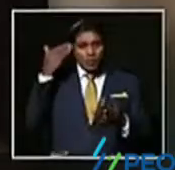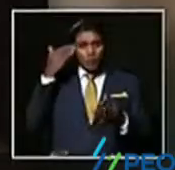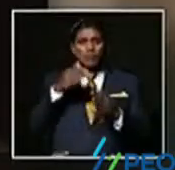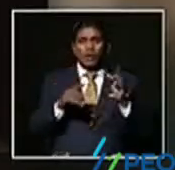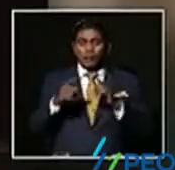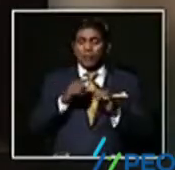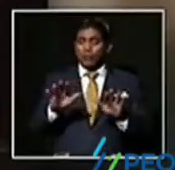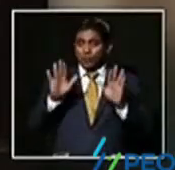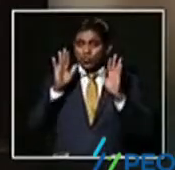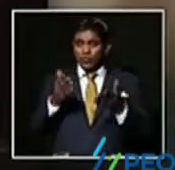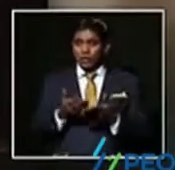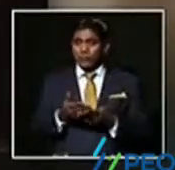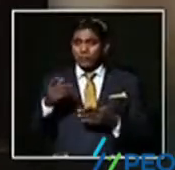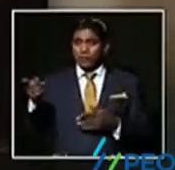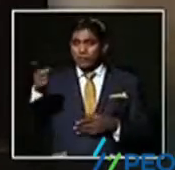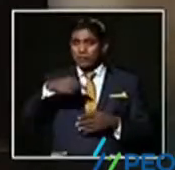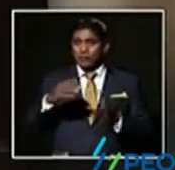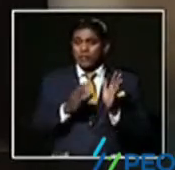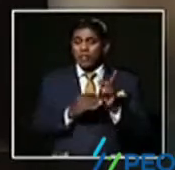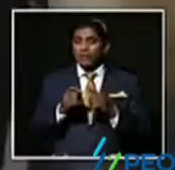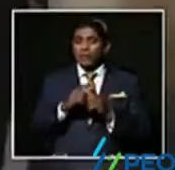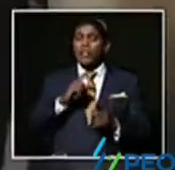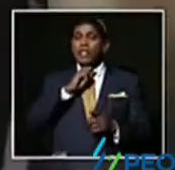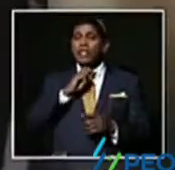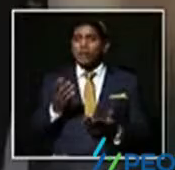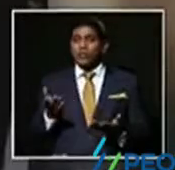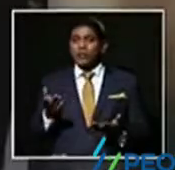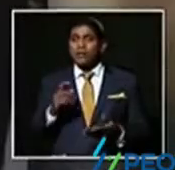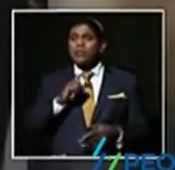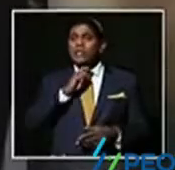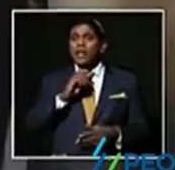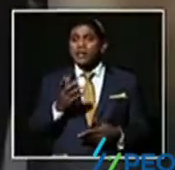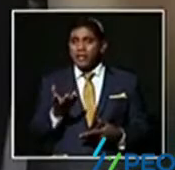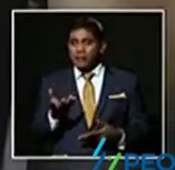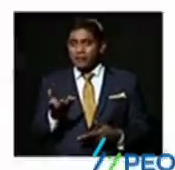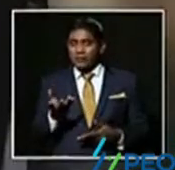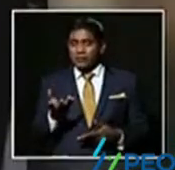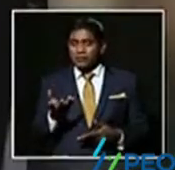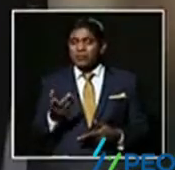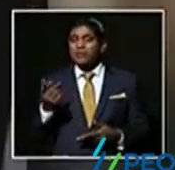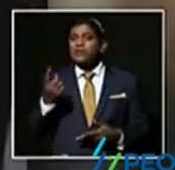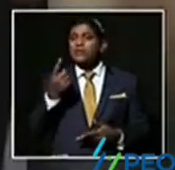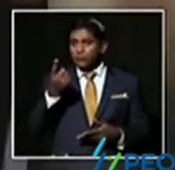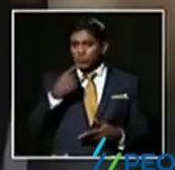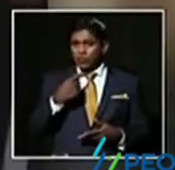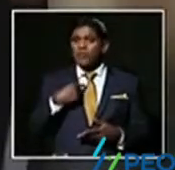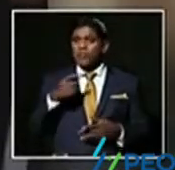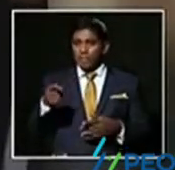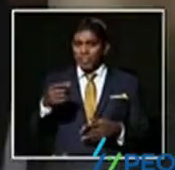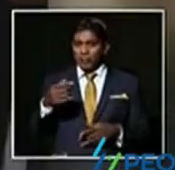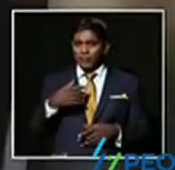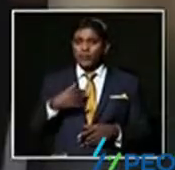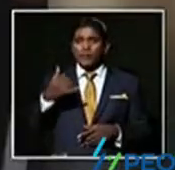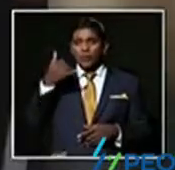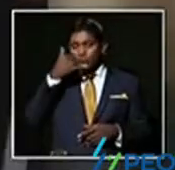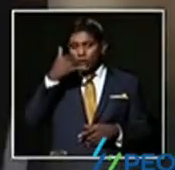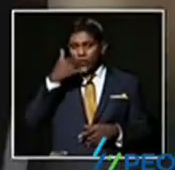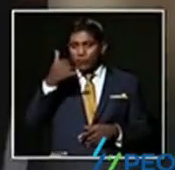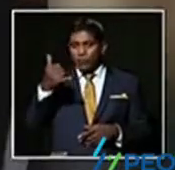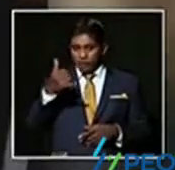වුණා. රාජපක්ෂේ මන්ත්‍රීවරු කීප දෙනෙක් කෑ ගන්න පටන් ගත්තා. ඒකයි කෑ ගන්නේ. ඔබතුමාගේ නගපු කාරණාව අපි දුරකථනයෙන් දැනුම් දුන්නා.